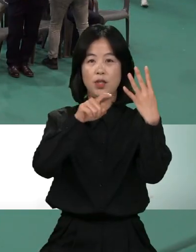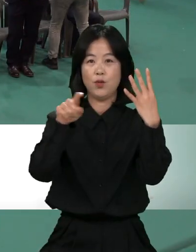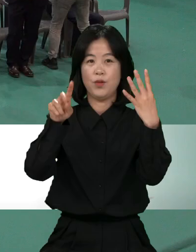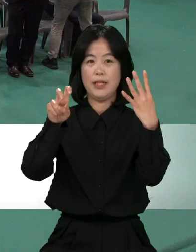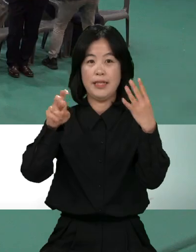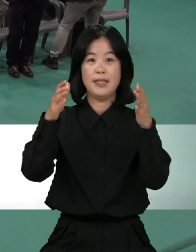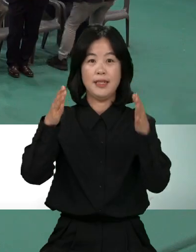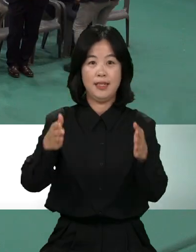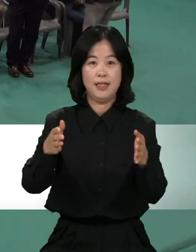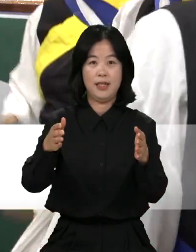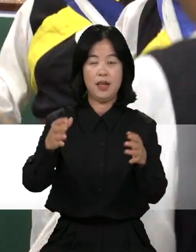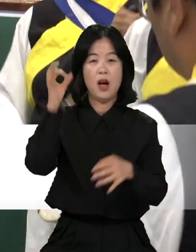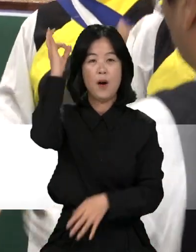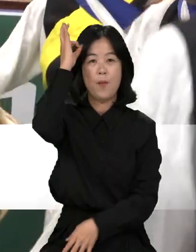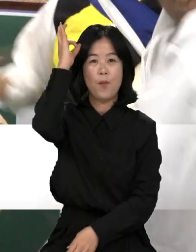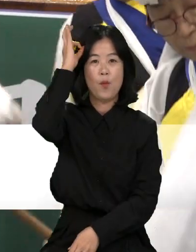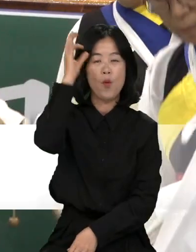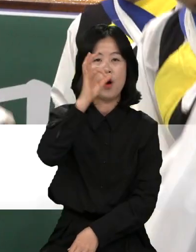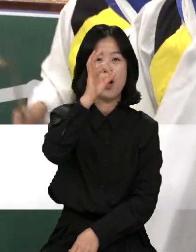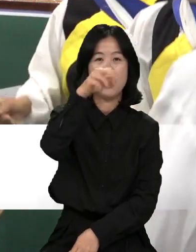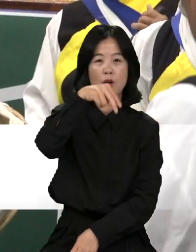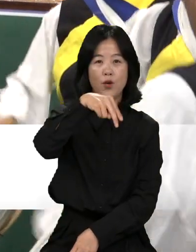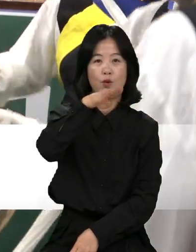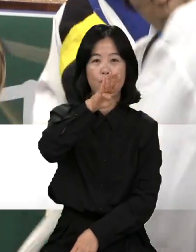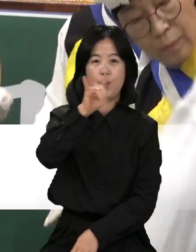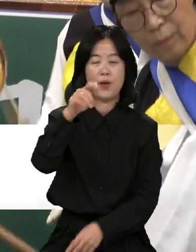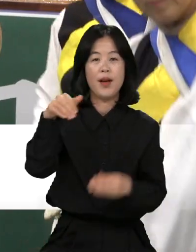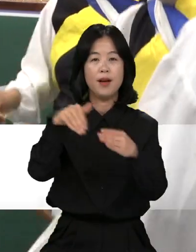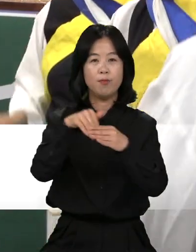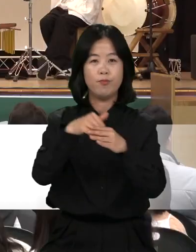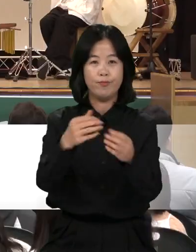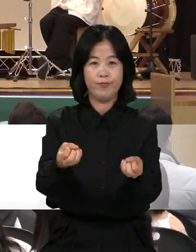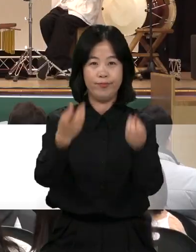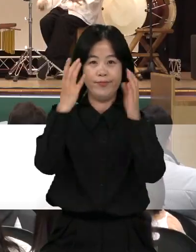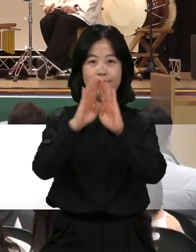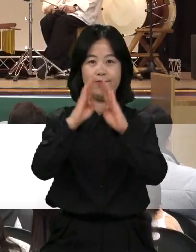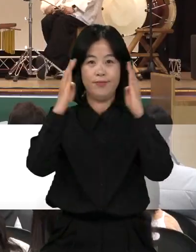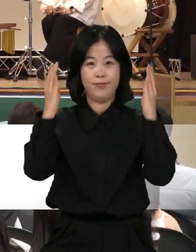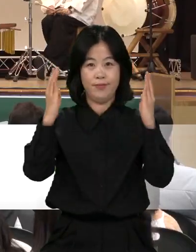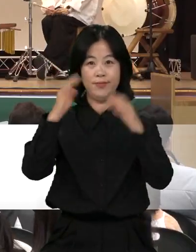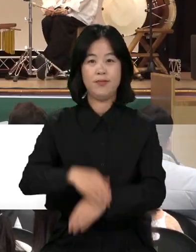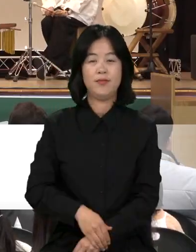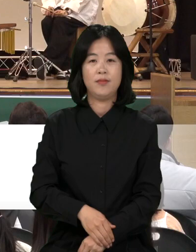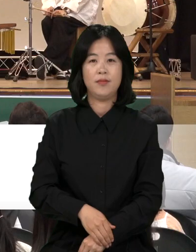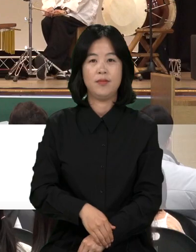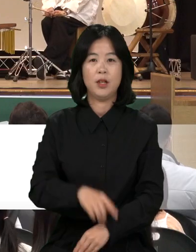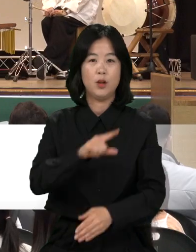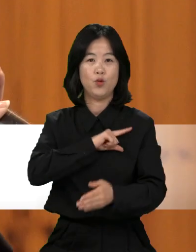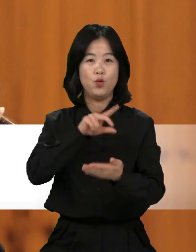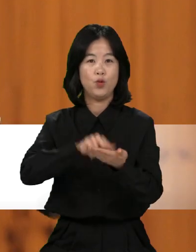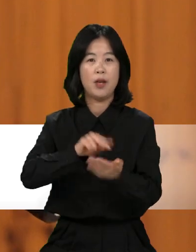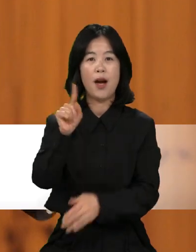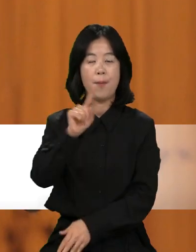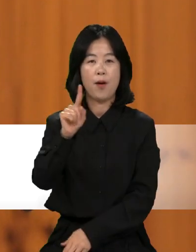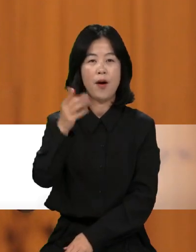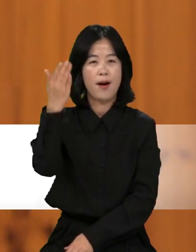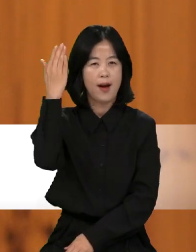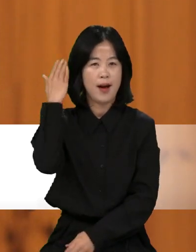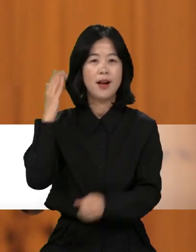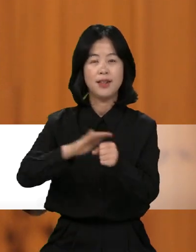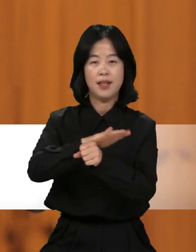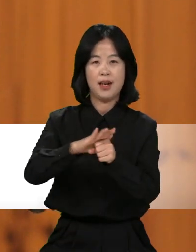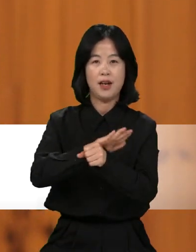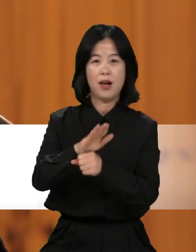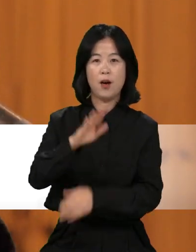제3회 포항 장기 유배 문화제가 19일과 20일 이틀간 열렸습니다. 올해 장기 유배 문화제는